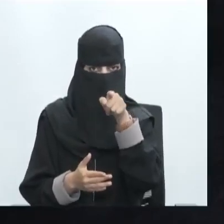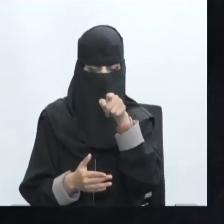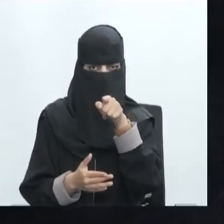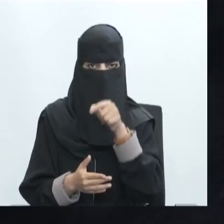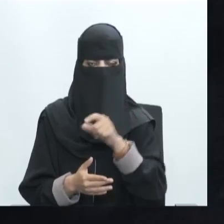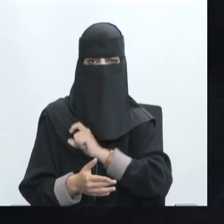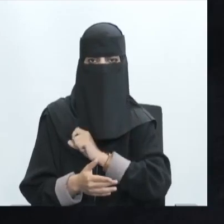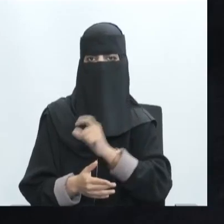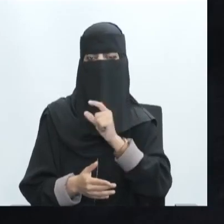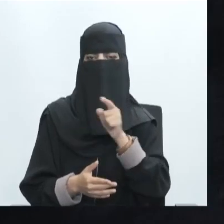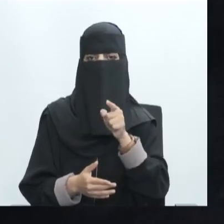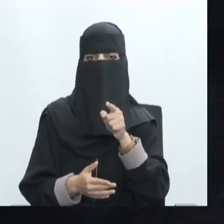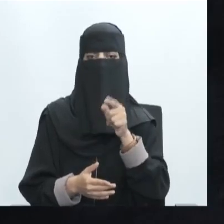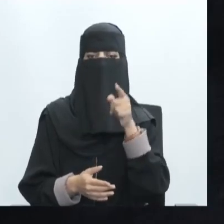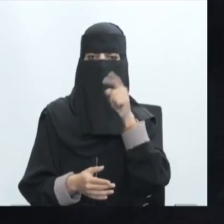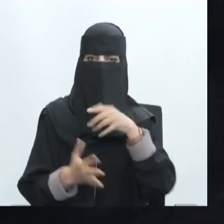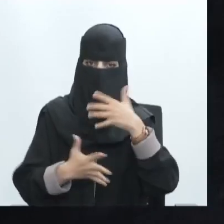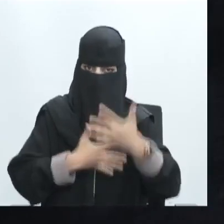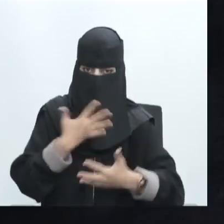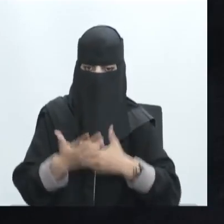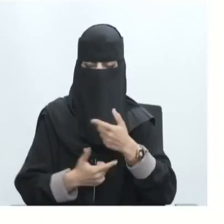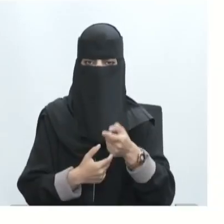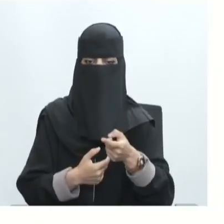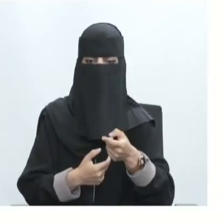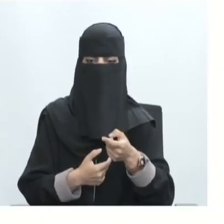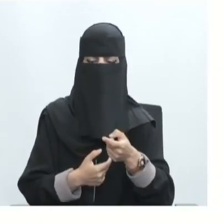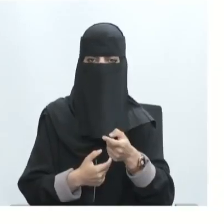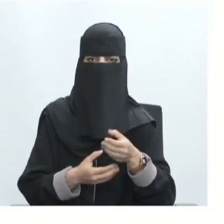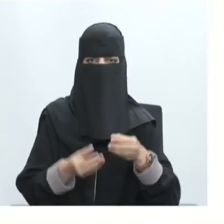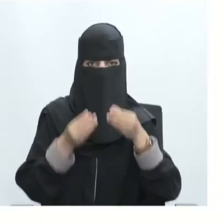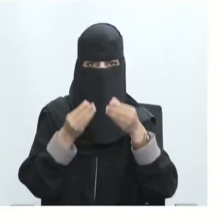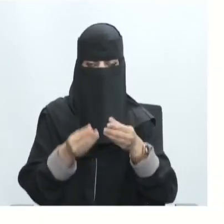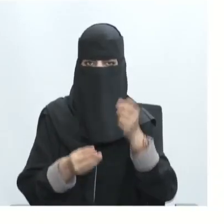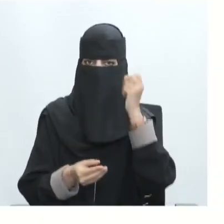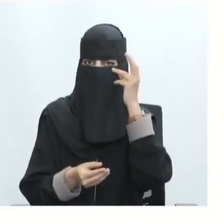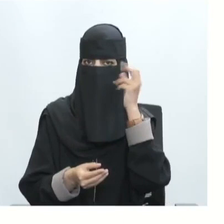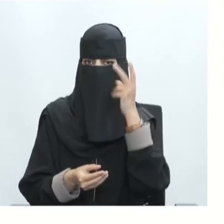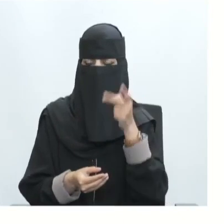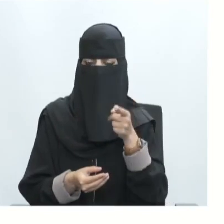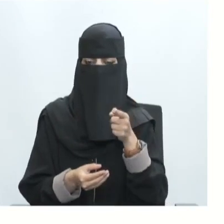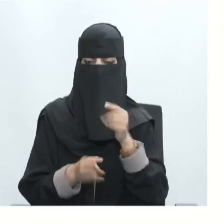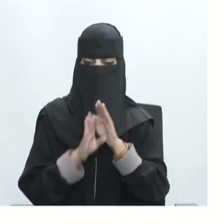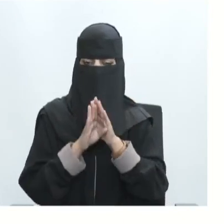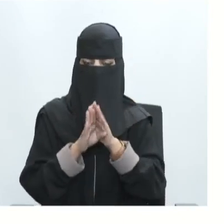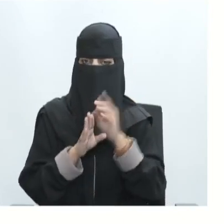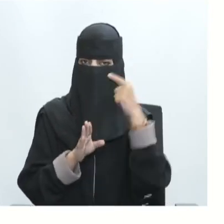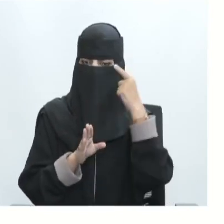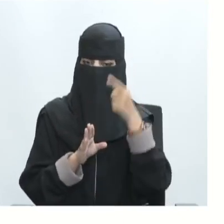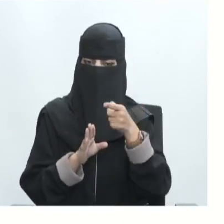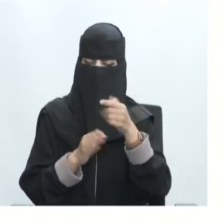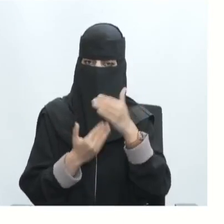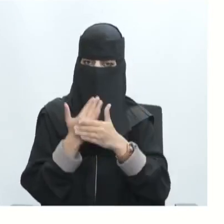عزيزي الطالب ان تحاول وتقدم امثله لدعم فكره